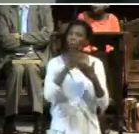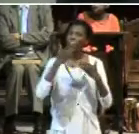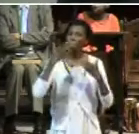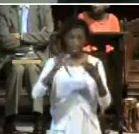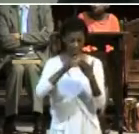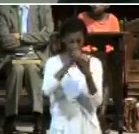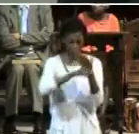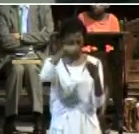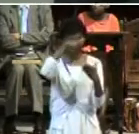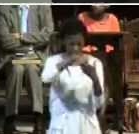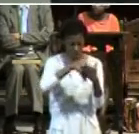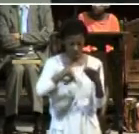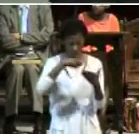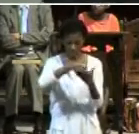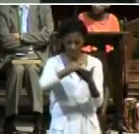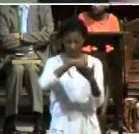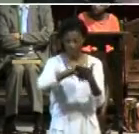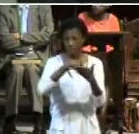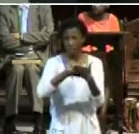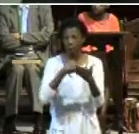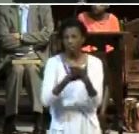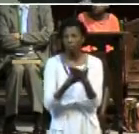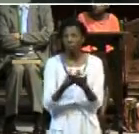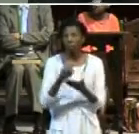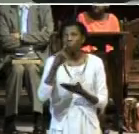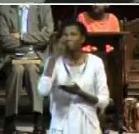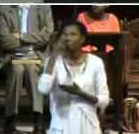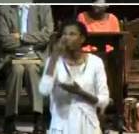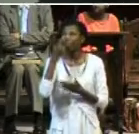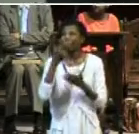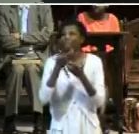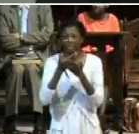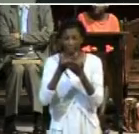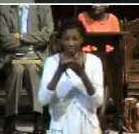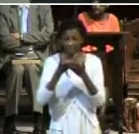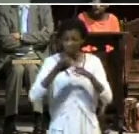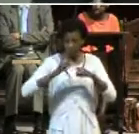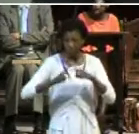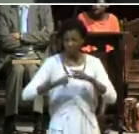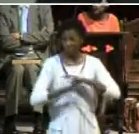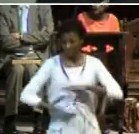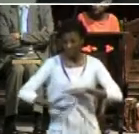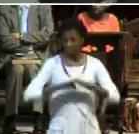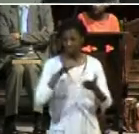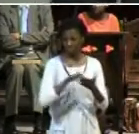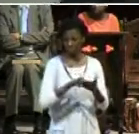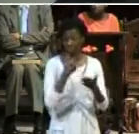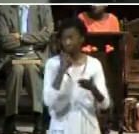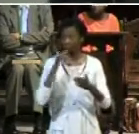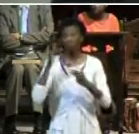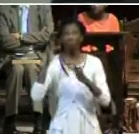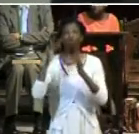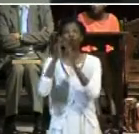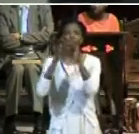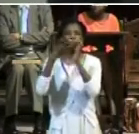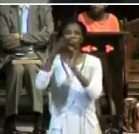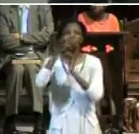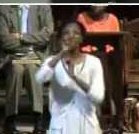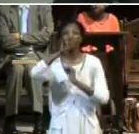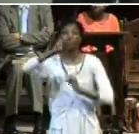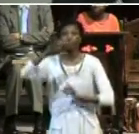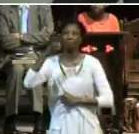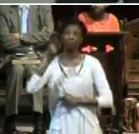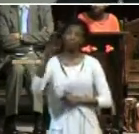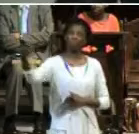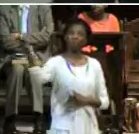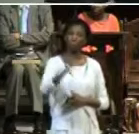Bible les enseignements qui, pour faire simple, encore une fois, et revenir aux fondamentaux, c'est le Messie va venir. La Bible